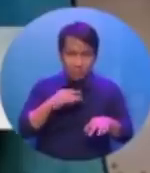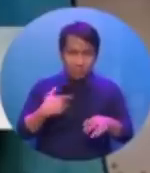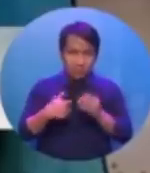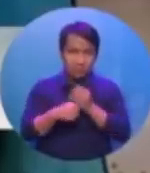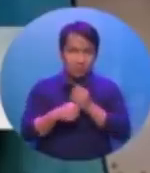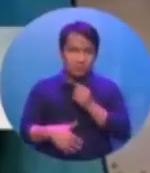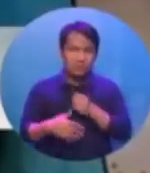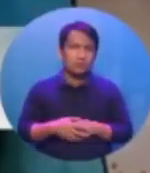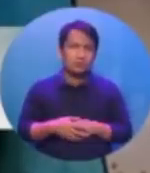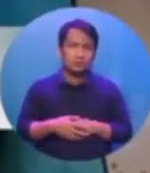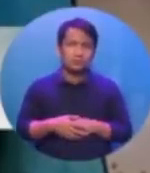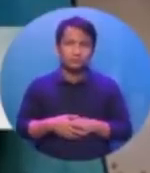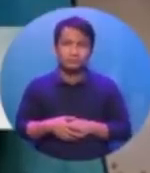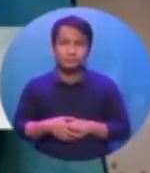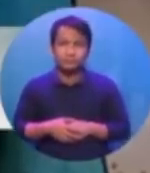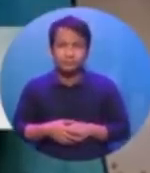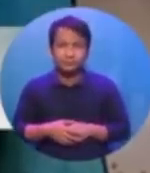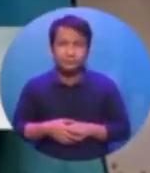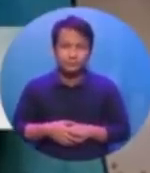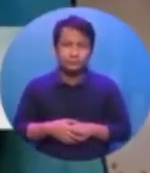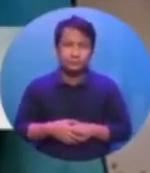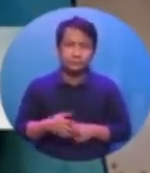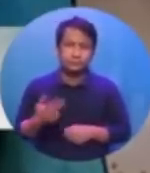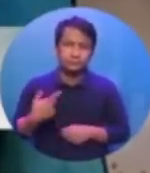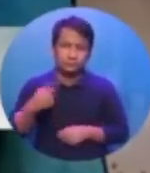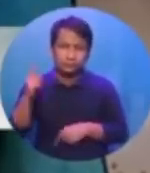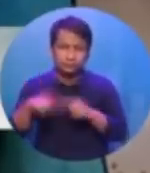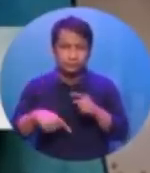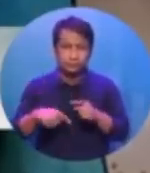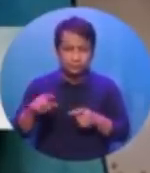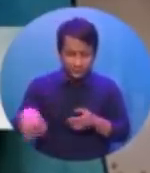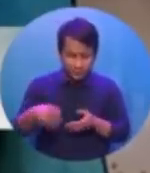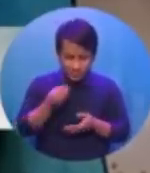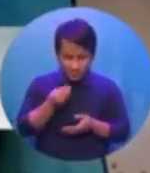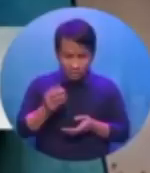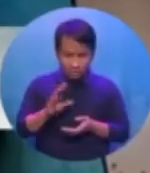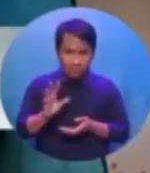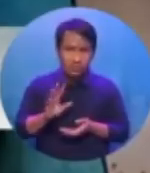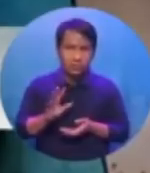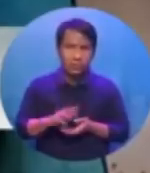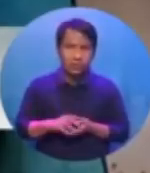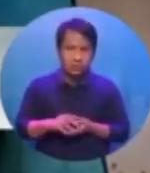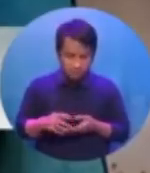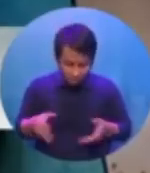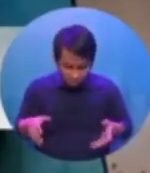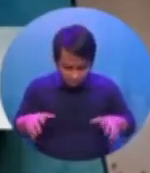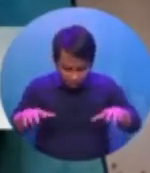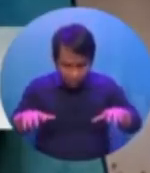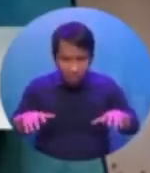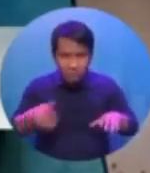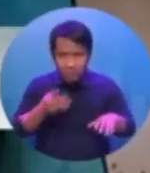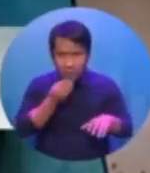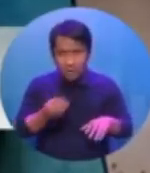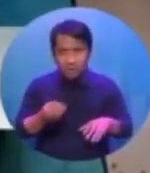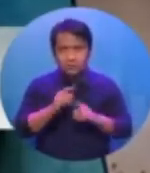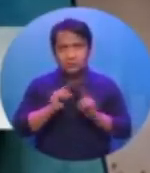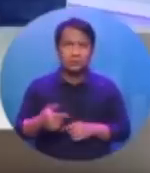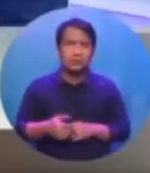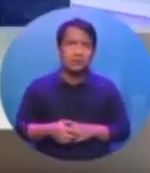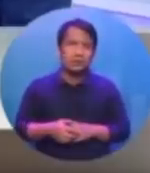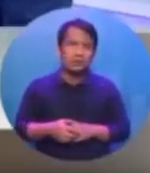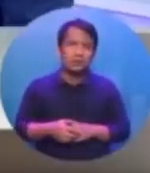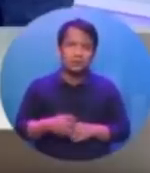pa. Nako po. Hindi pa daw pwedeng kamay ang gamitin, kamay ay ano, bunga nga lang daw. No, parang aso na